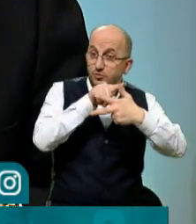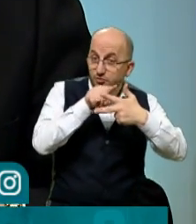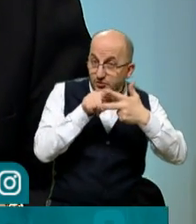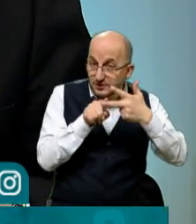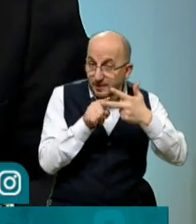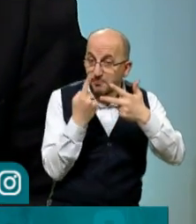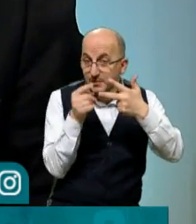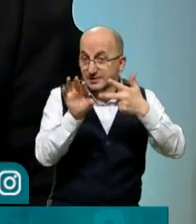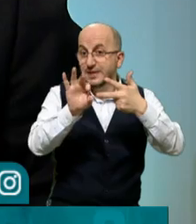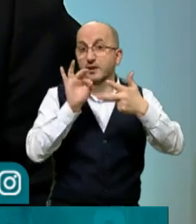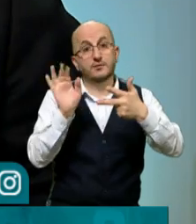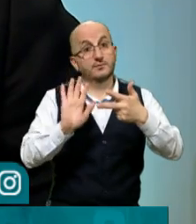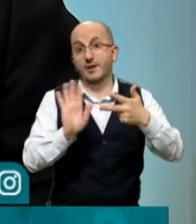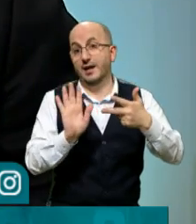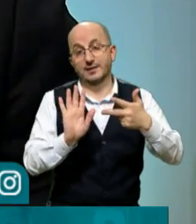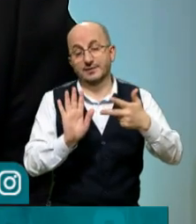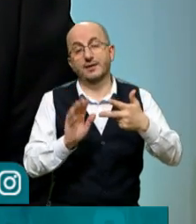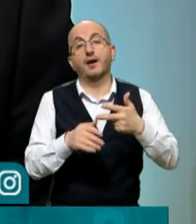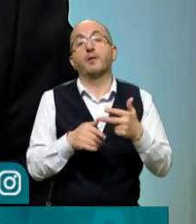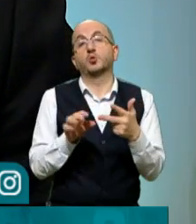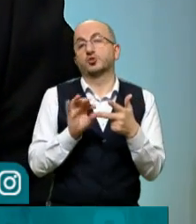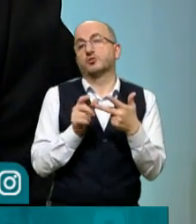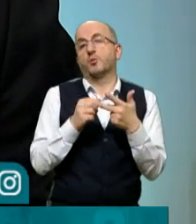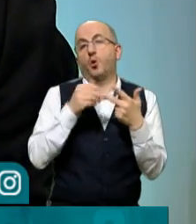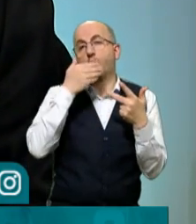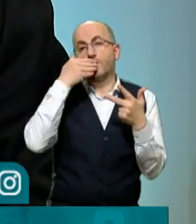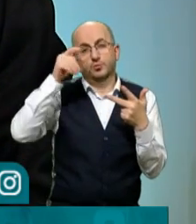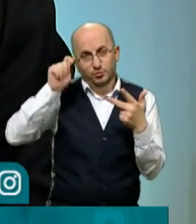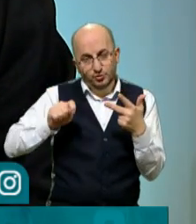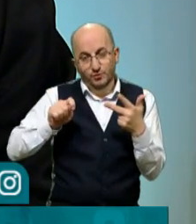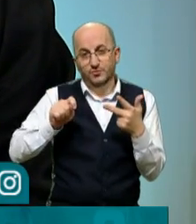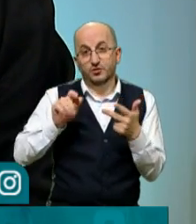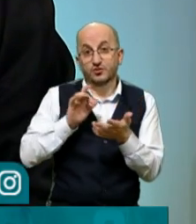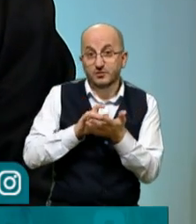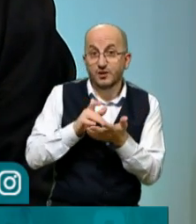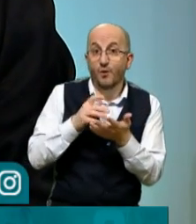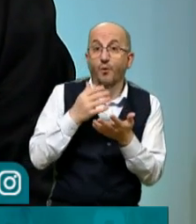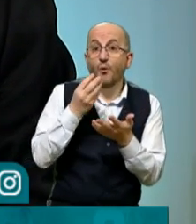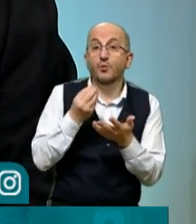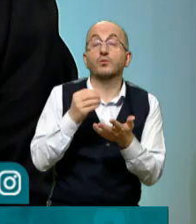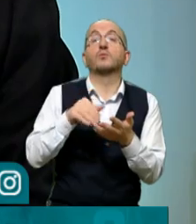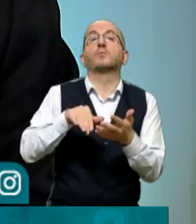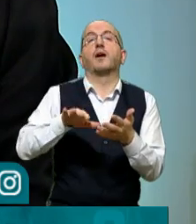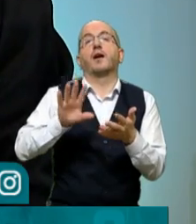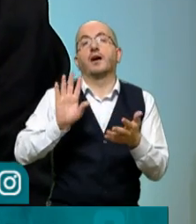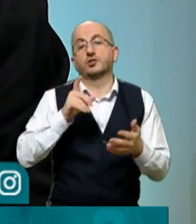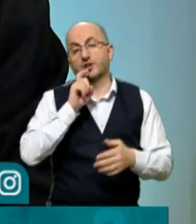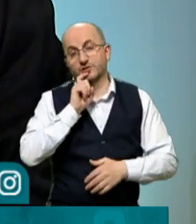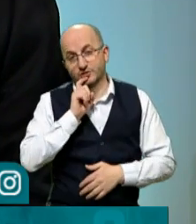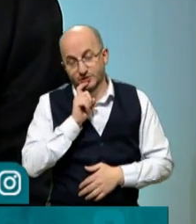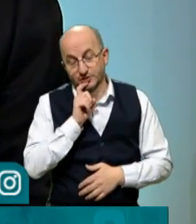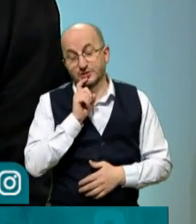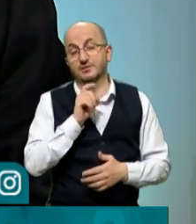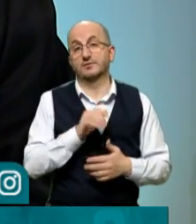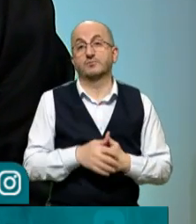şıktan birisini seçeyim. Dolayısıyla bu şıklardan birini yaptığımda kefaret yerine getirmiş olurum derse yanlış olur.